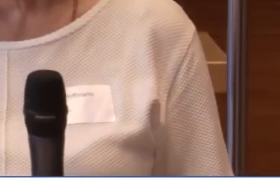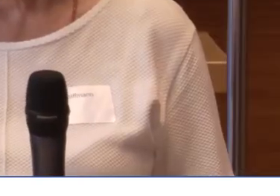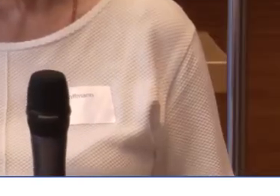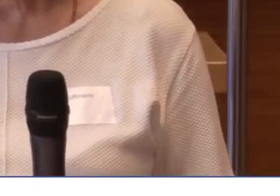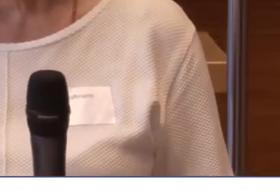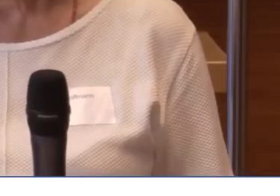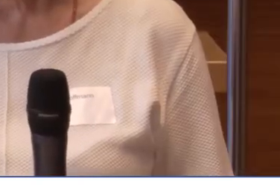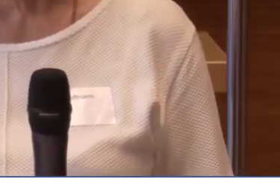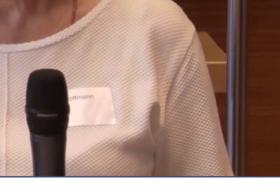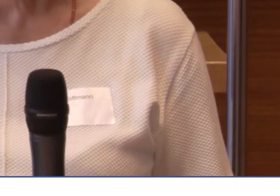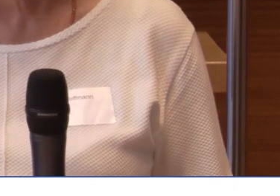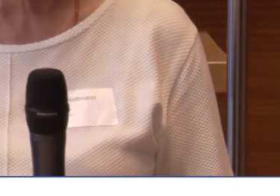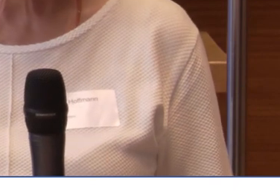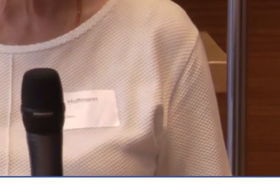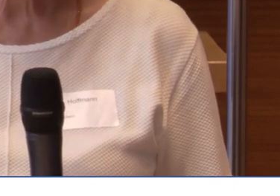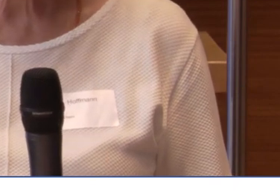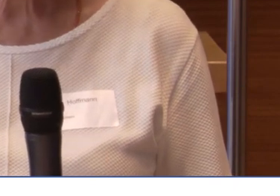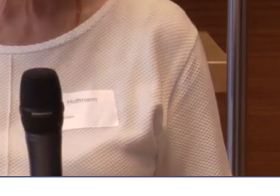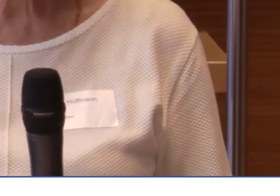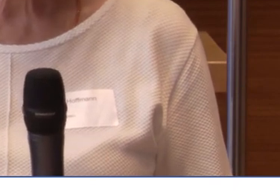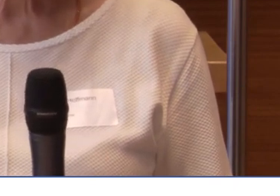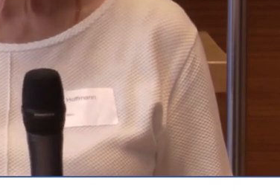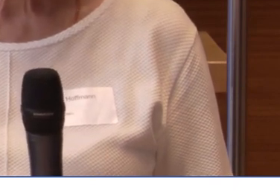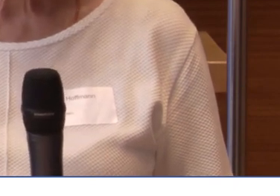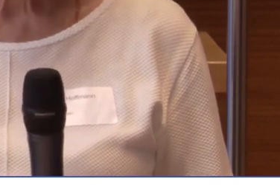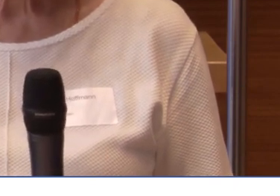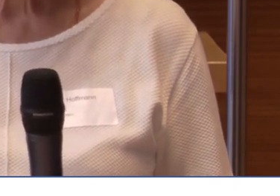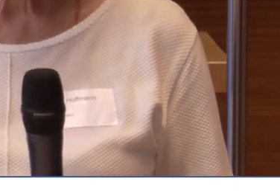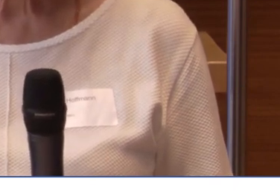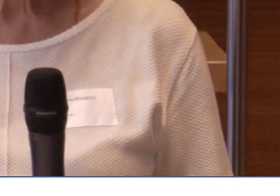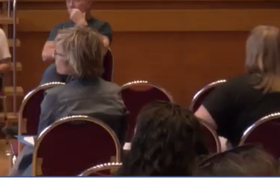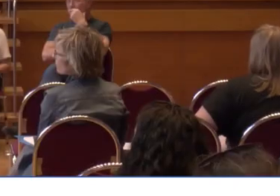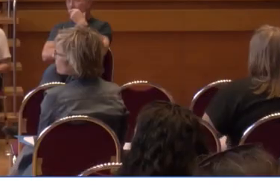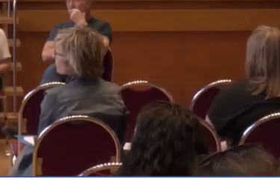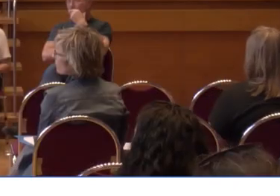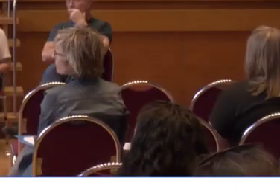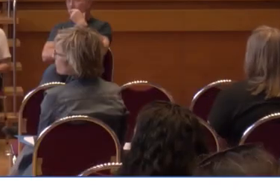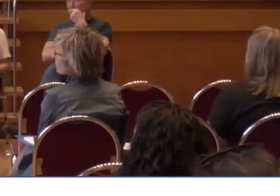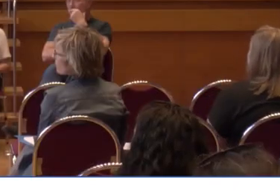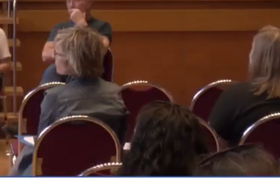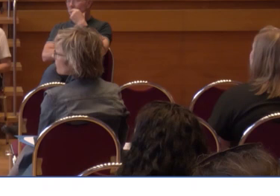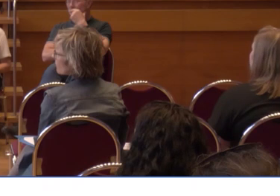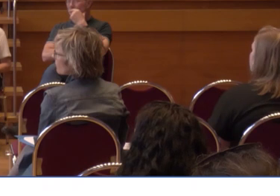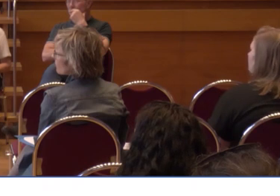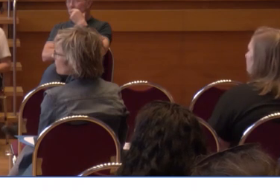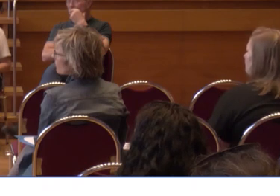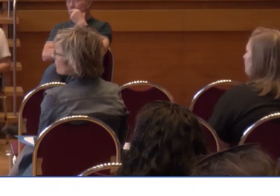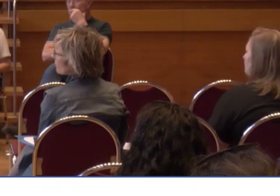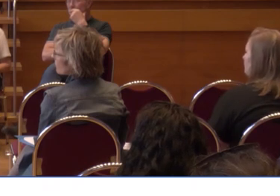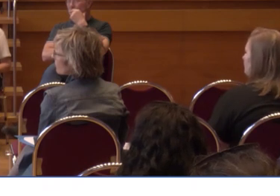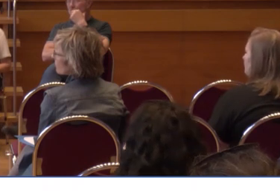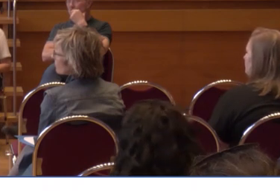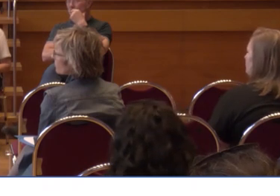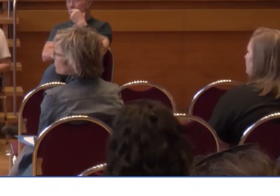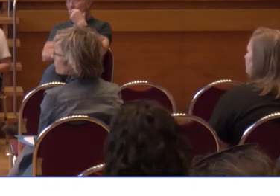ist das Jugendamt aber abgetaucht der KSV bemüht sich hat das natürlich nicht jeden Tag auf dem Schirm aber die letzten